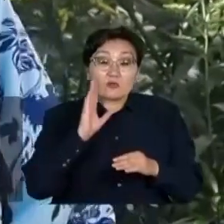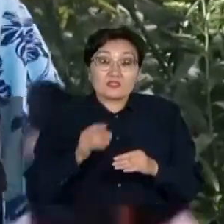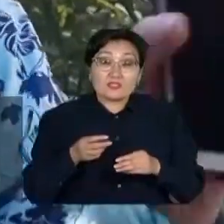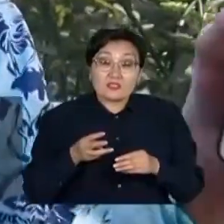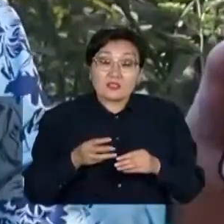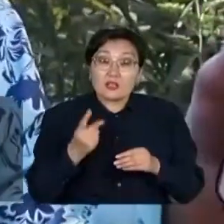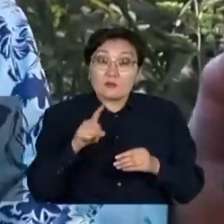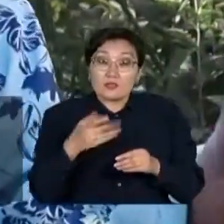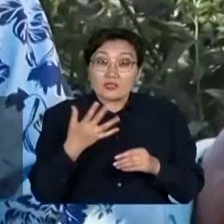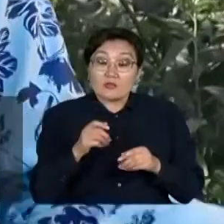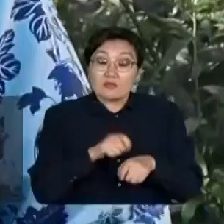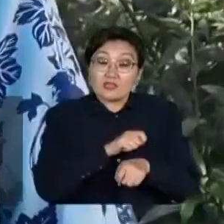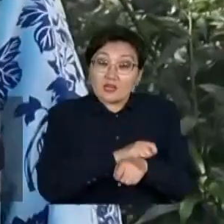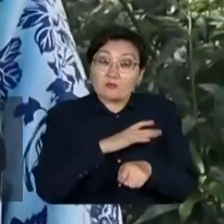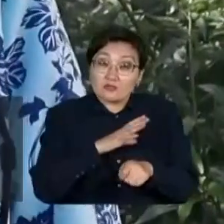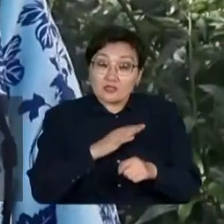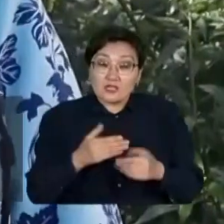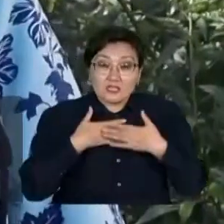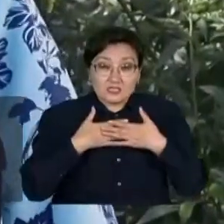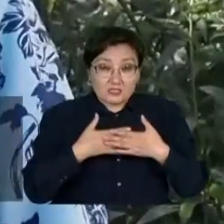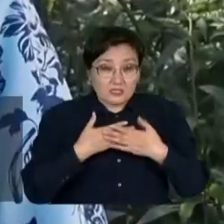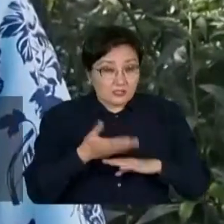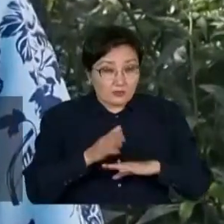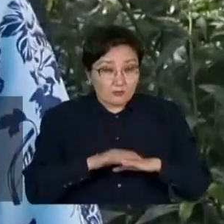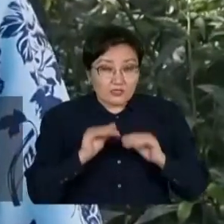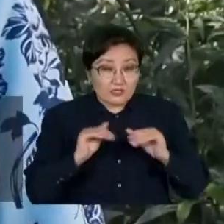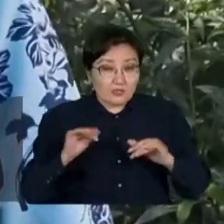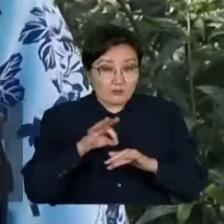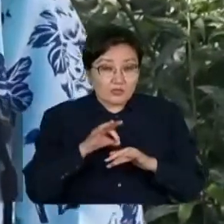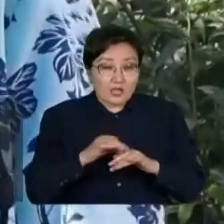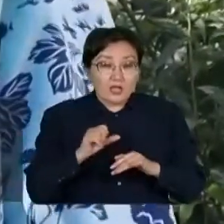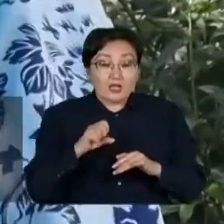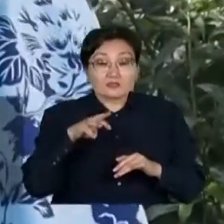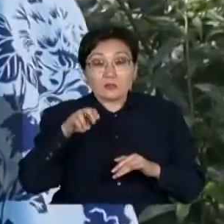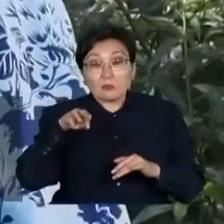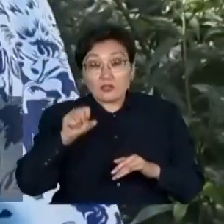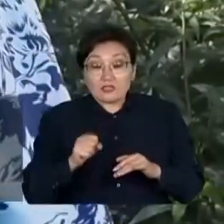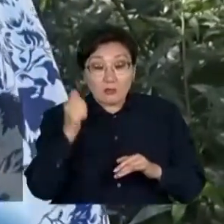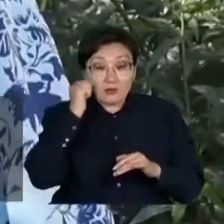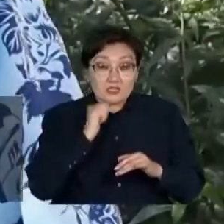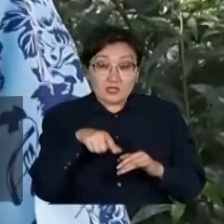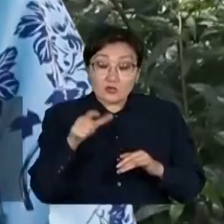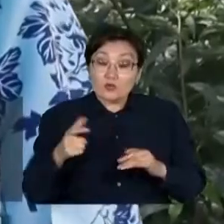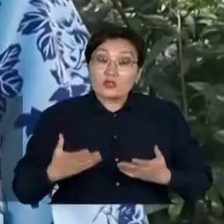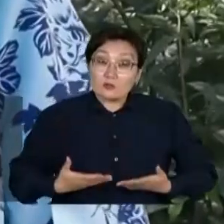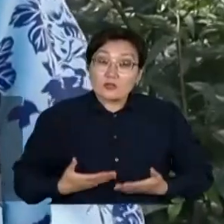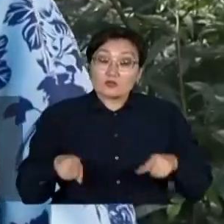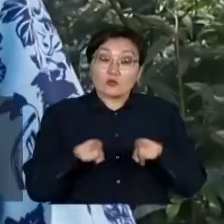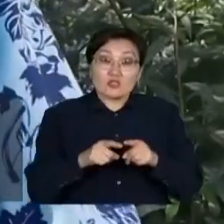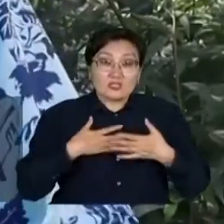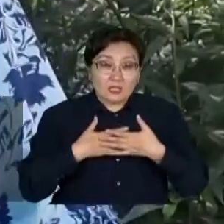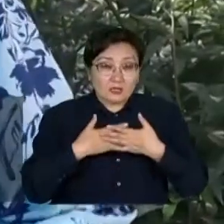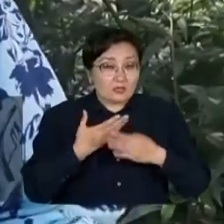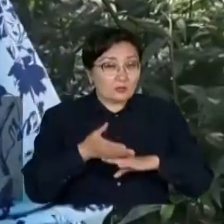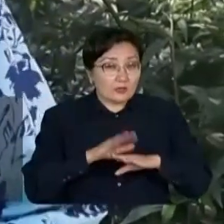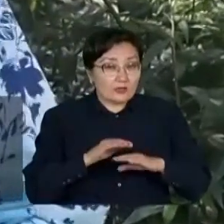на 1,5 метра. Дышать у нас нечем. У нас дети больные, астматики, пожилые люди. Они тоже задыхаются.